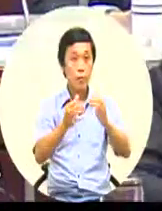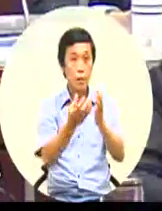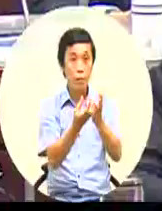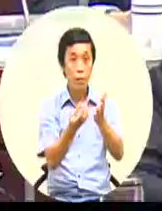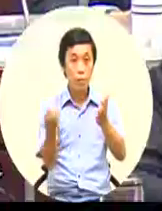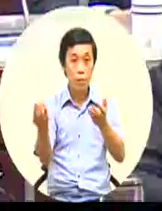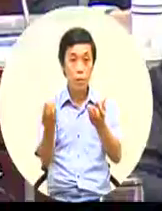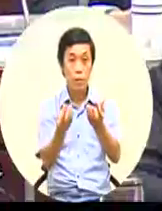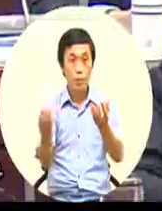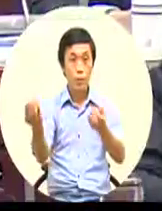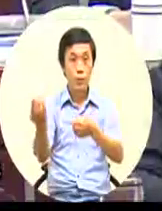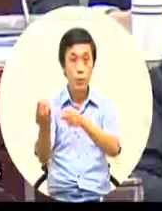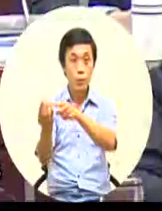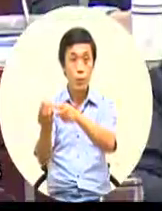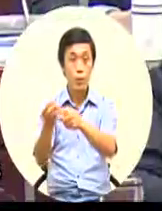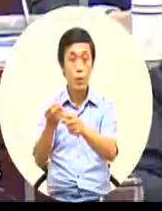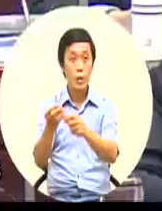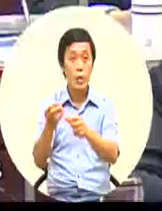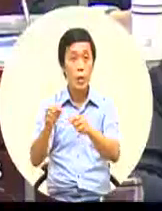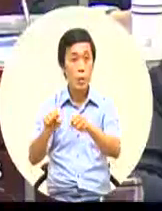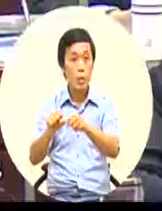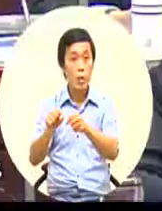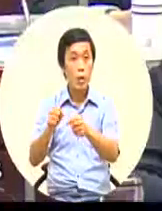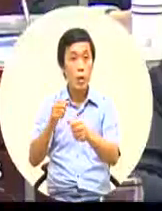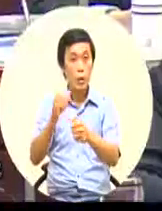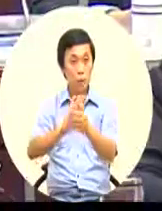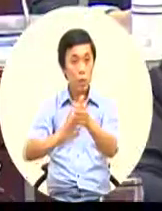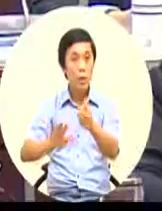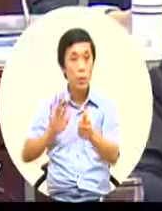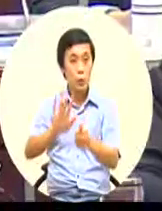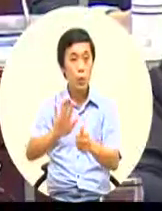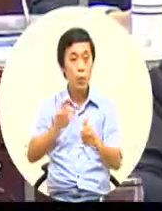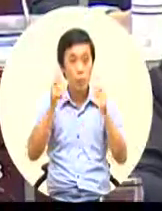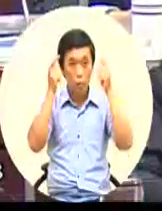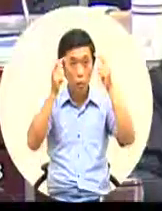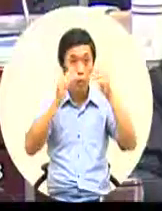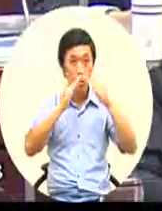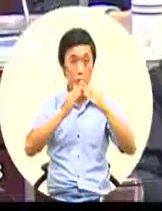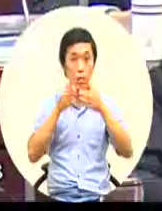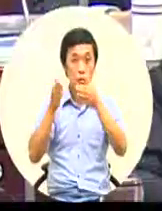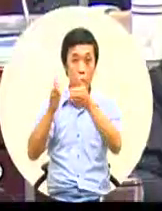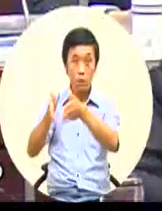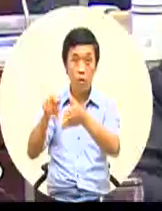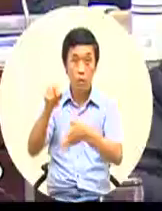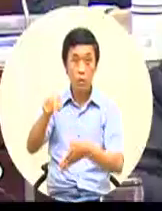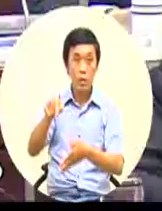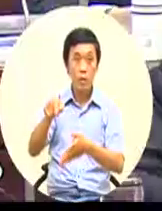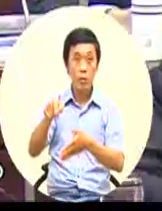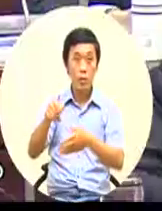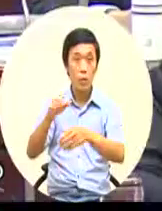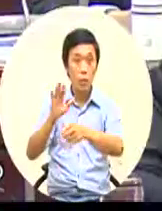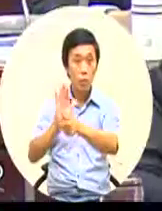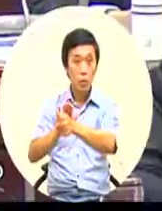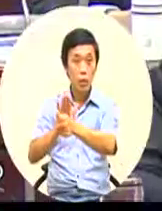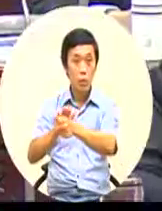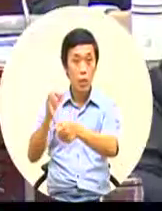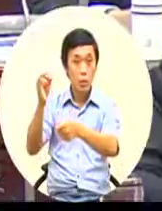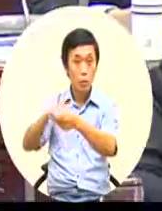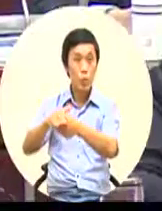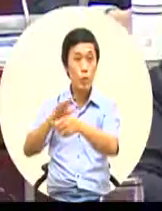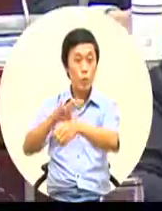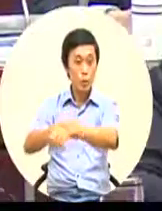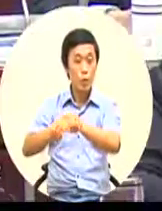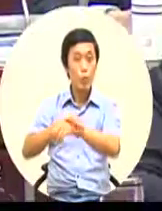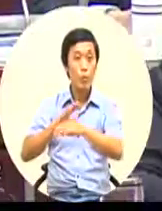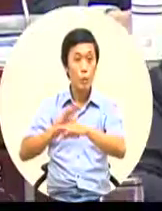定尽最大的可能在这个部分来把补偿救济。我依法行政，